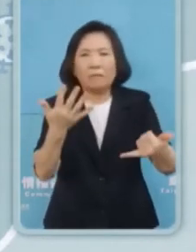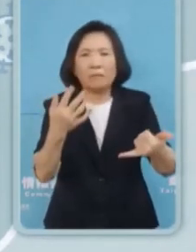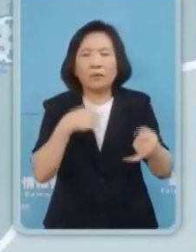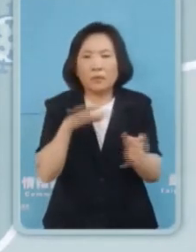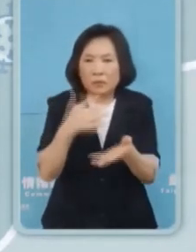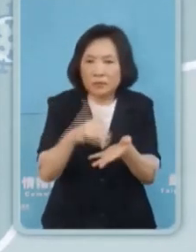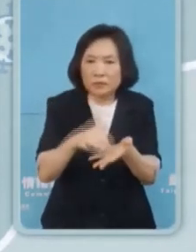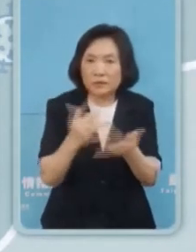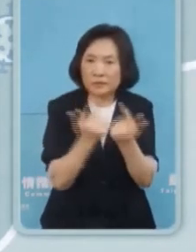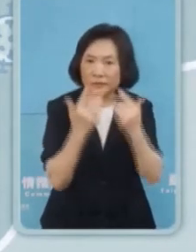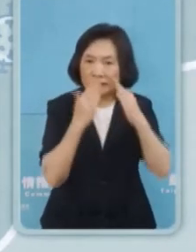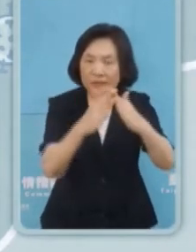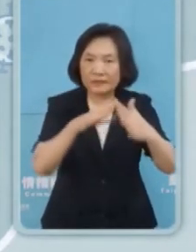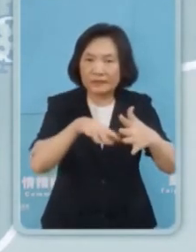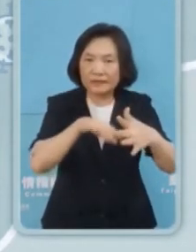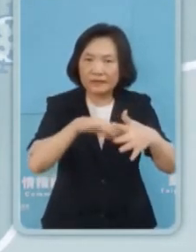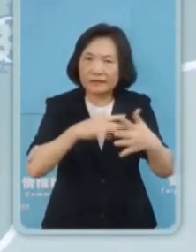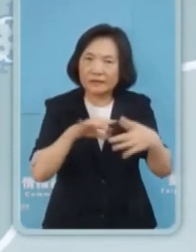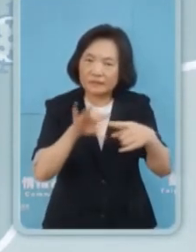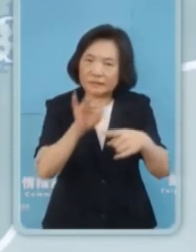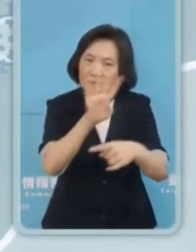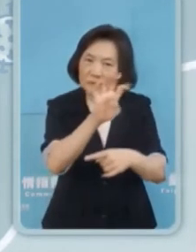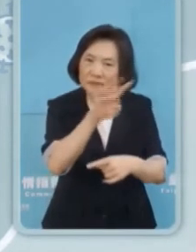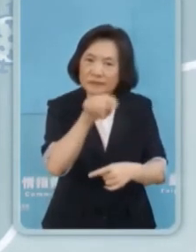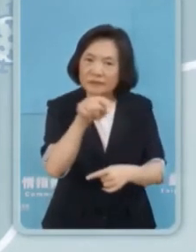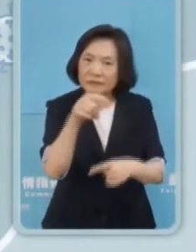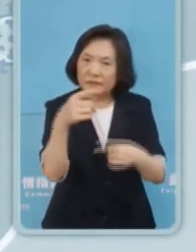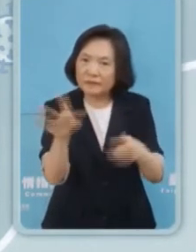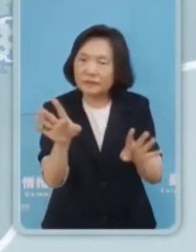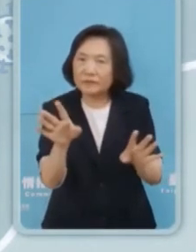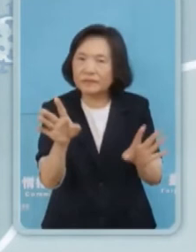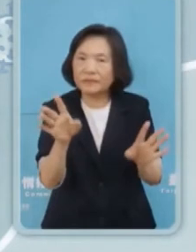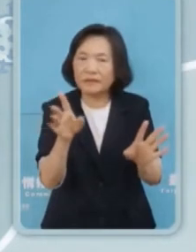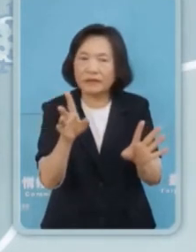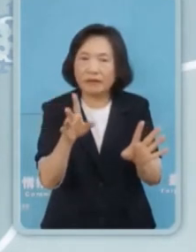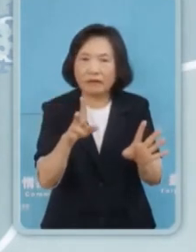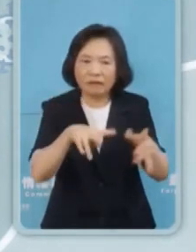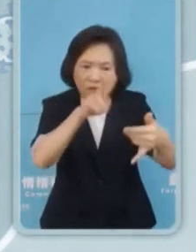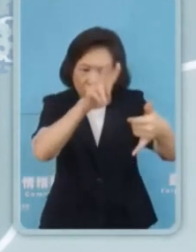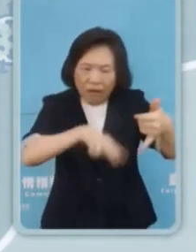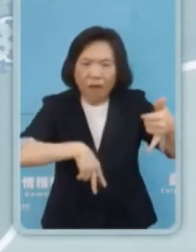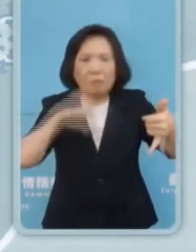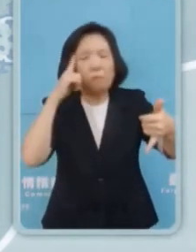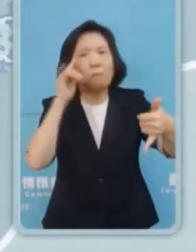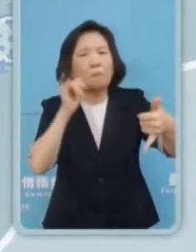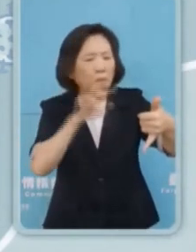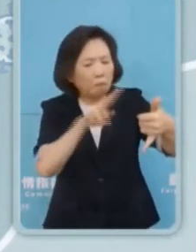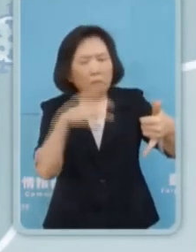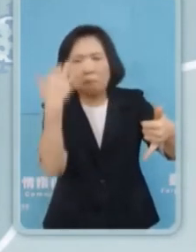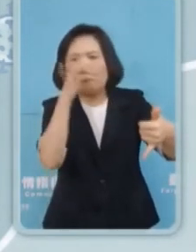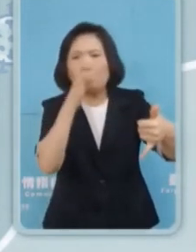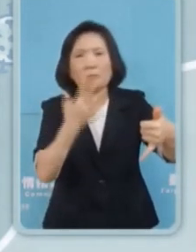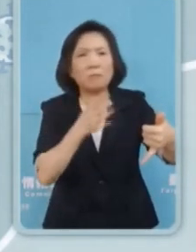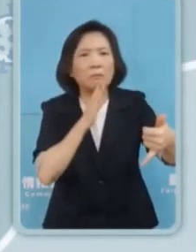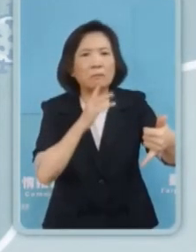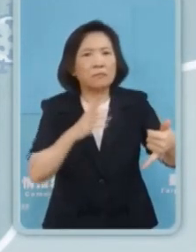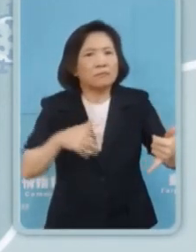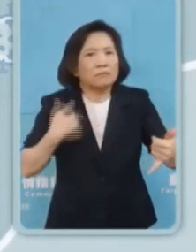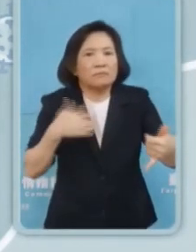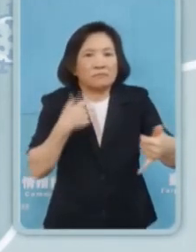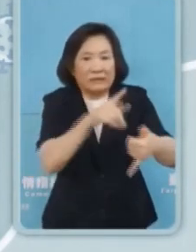我们整个台北市大概44%+的是没有症状，确诊者完全没有症状，所以这也是我们为什么